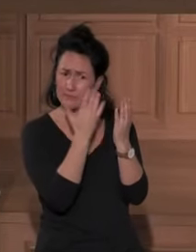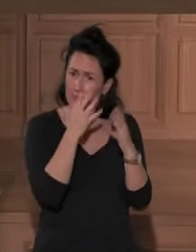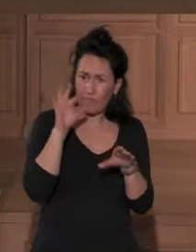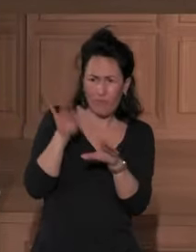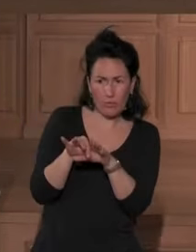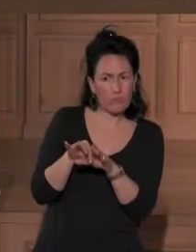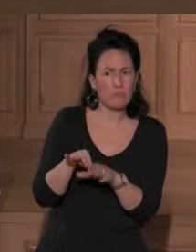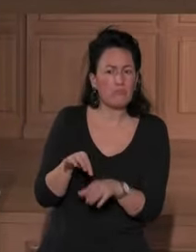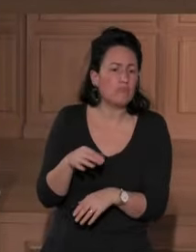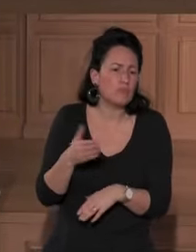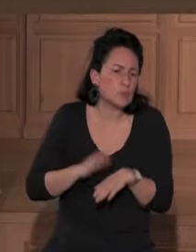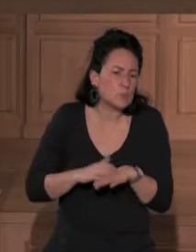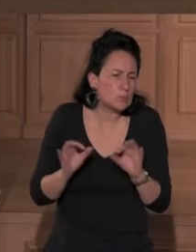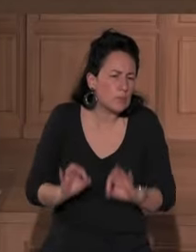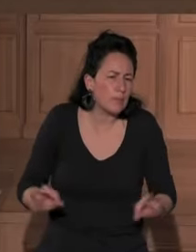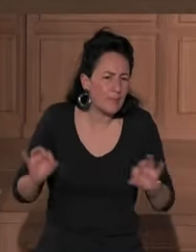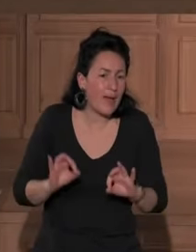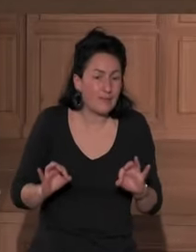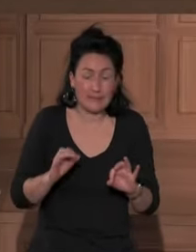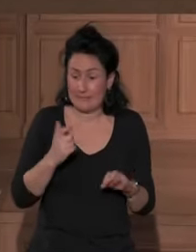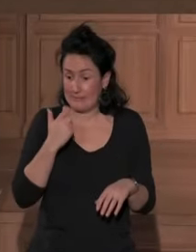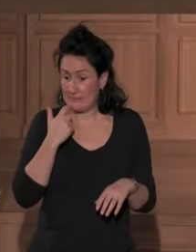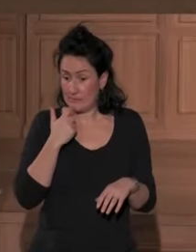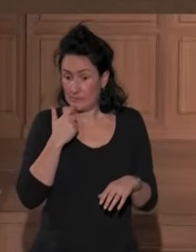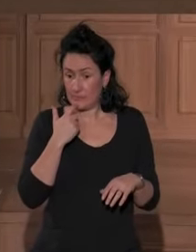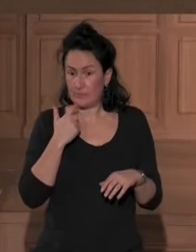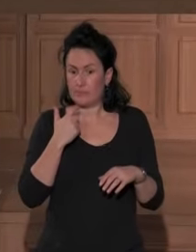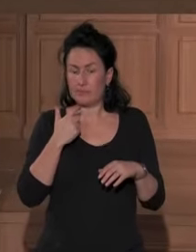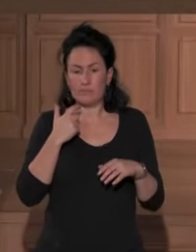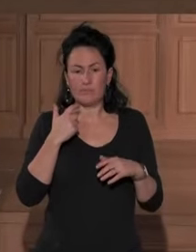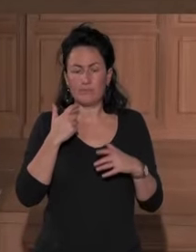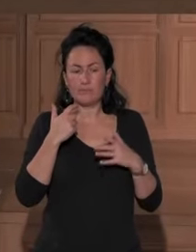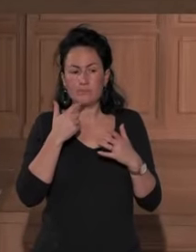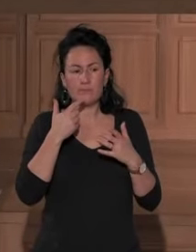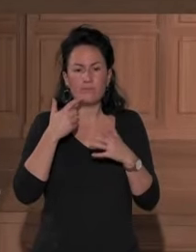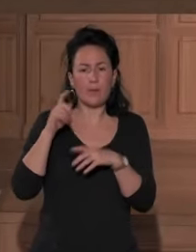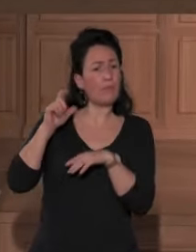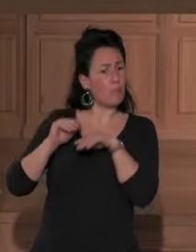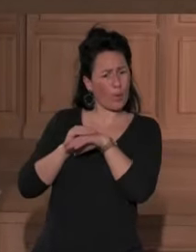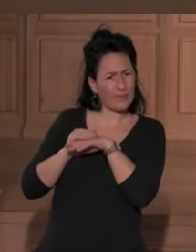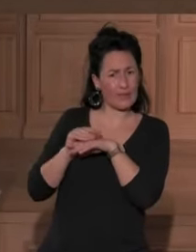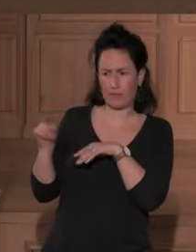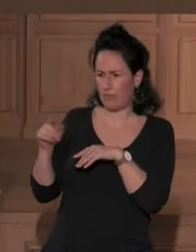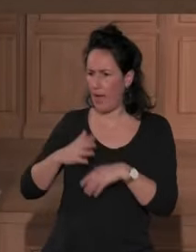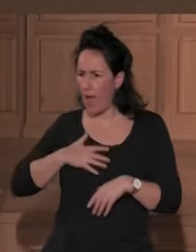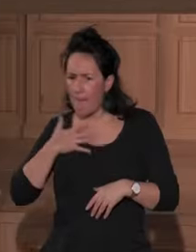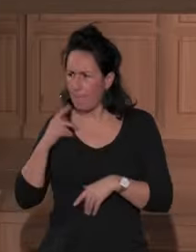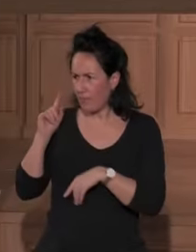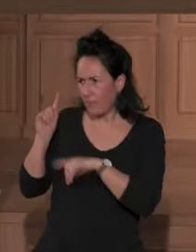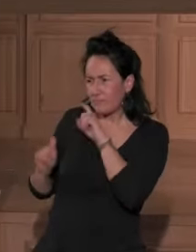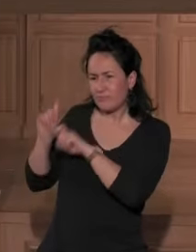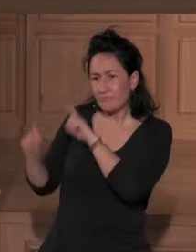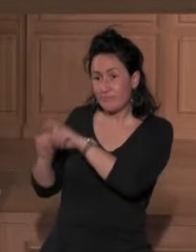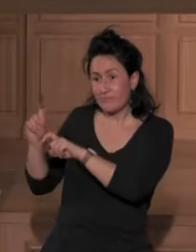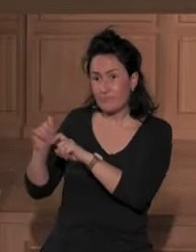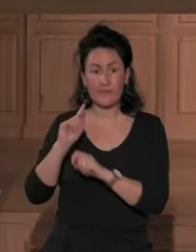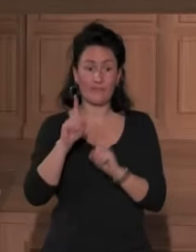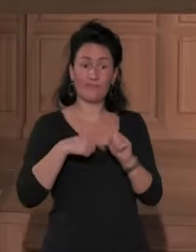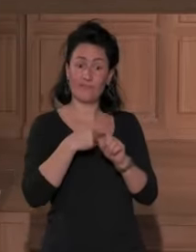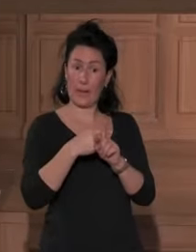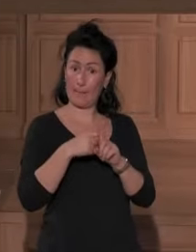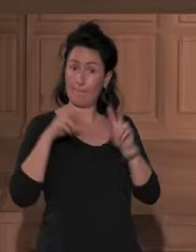homme politique, c'est un calculateur de voix. Et il adore être sondé. Maintenant, s'il y a un film comme Hors Normes qui